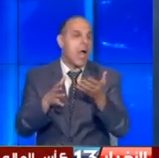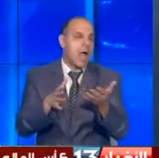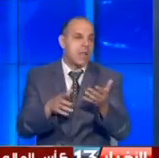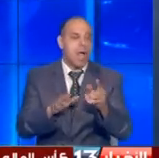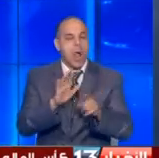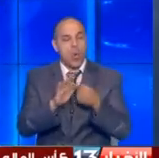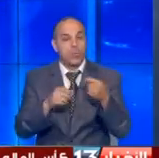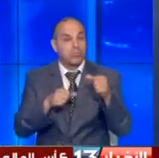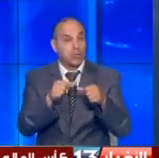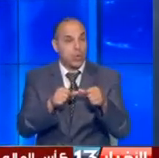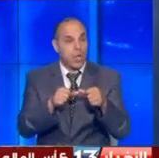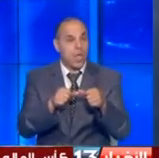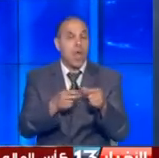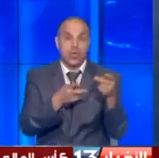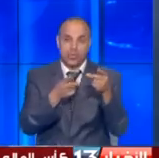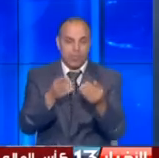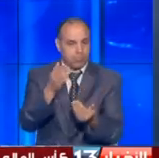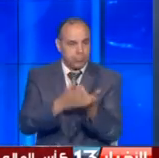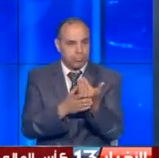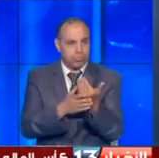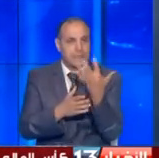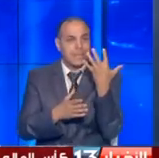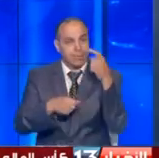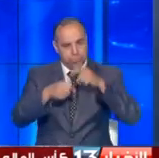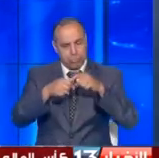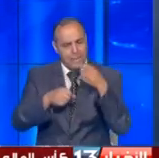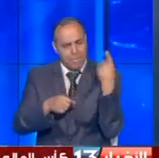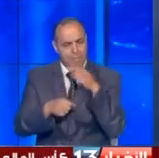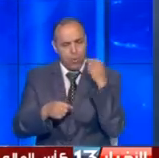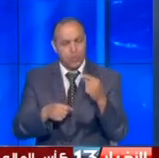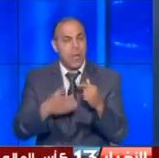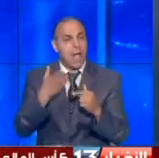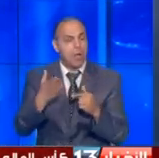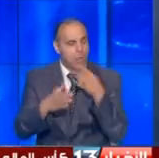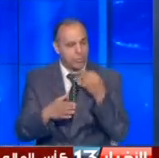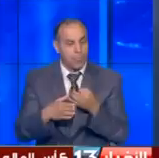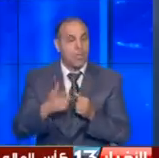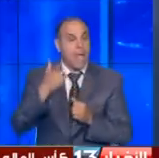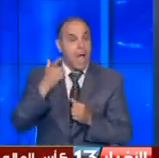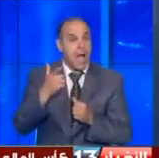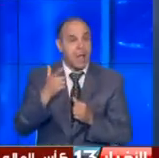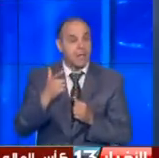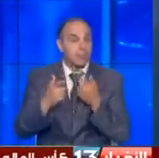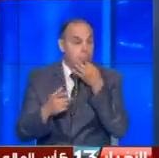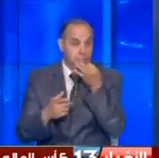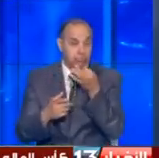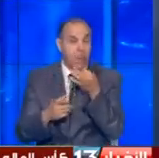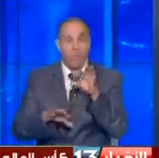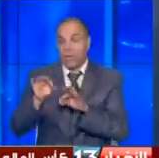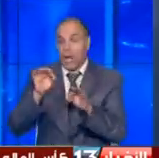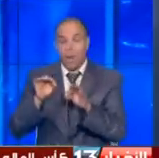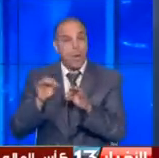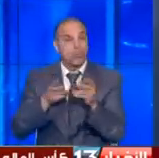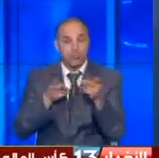الدور الأول يسجل حضوره من جديد في خامس مشاركة في مونديال روسي يبدو واعدا، بعد أن طفت على السطح منتخبات